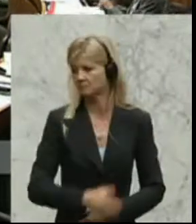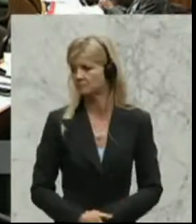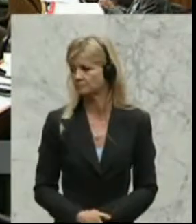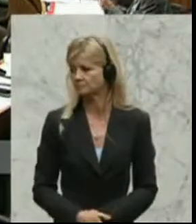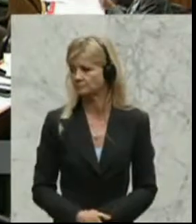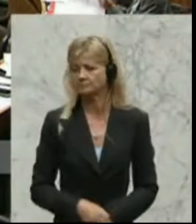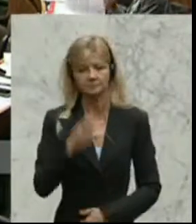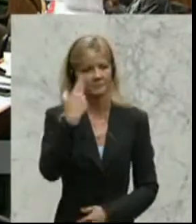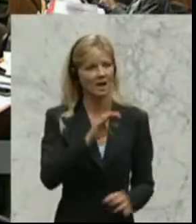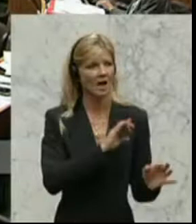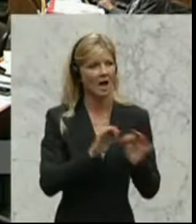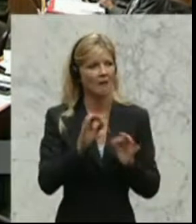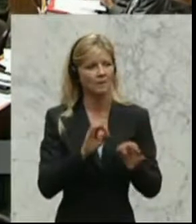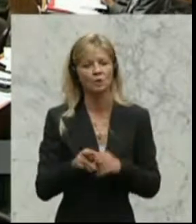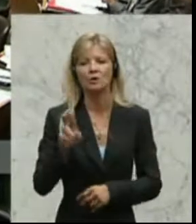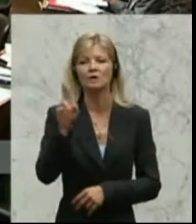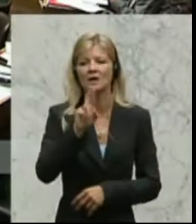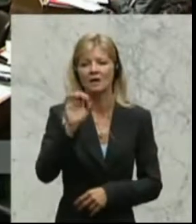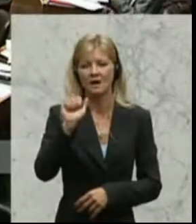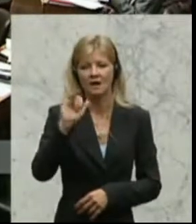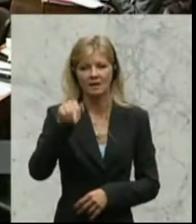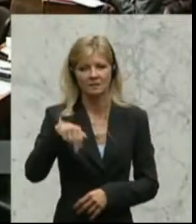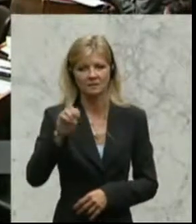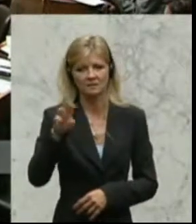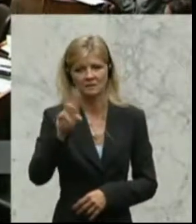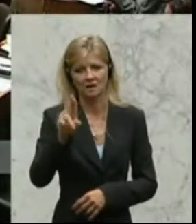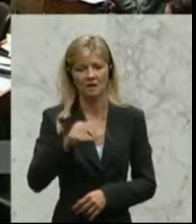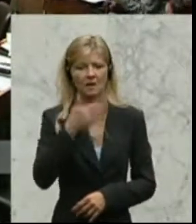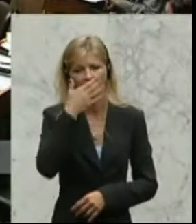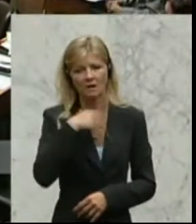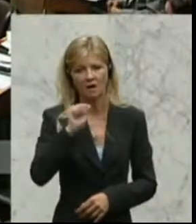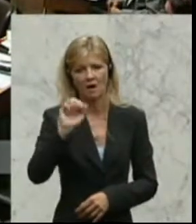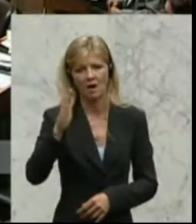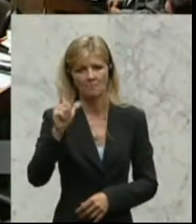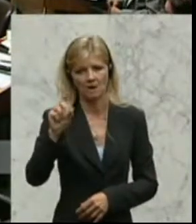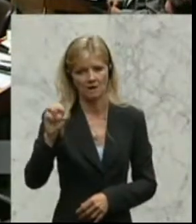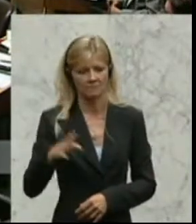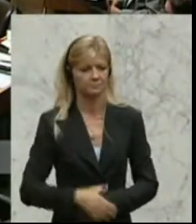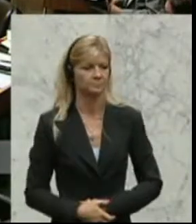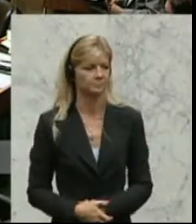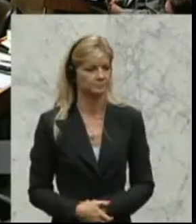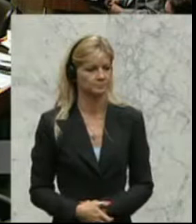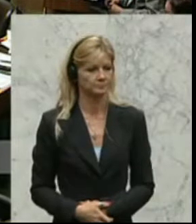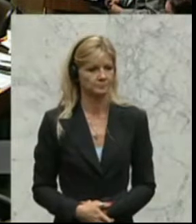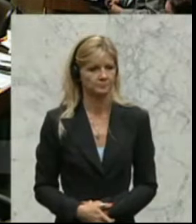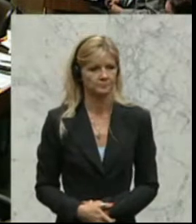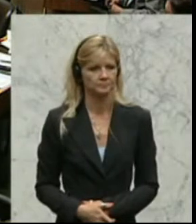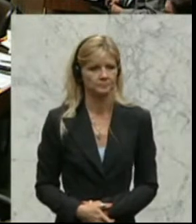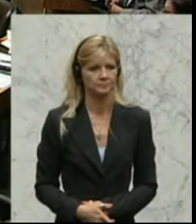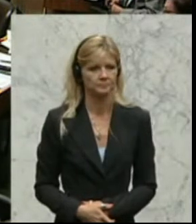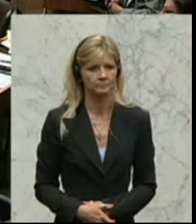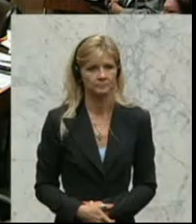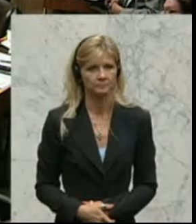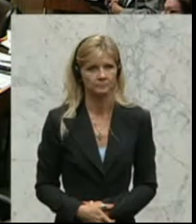ein Steuerstrukturproblem, hier sei besonders die Leistungsgerechtigkeit wichtig. Rainer Hable, Budget- und Finanzsprecher der NEOS, ist